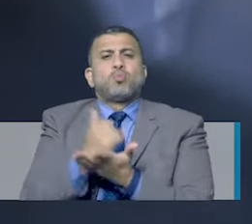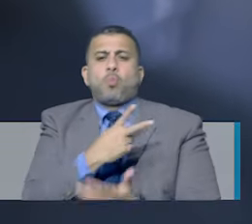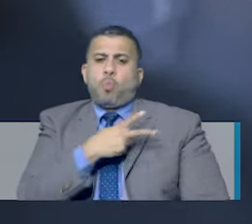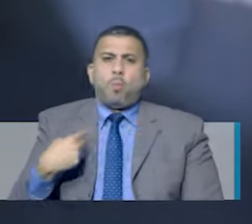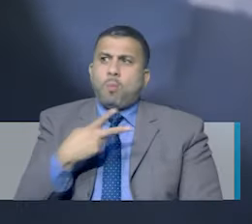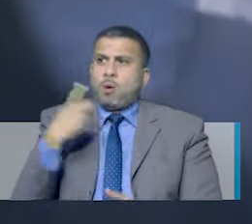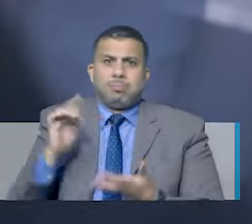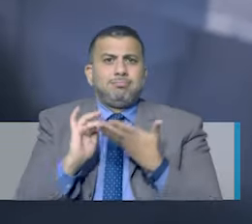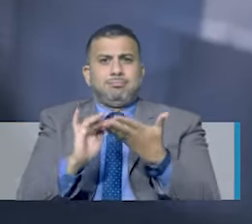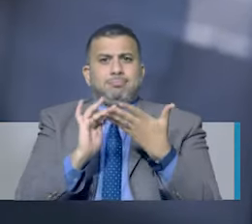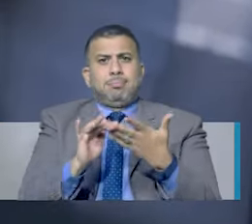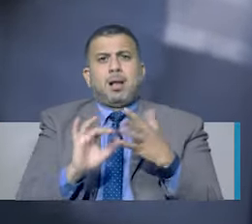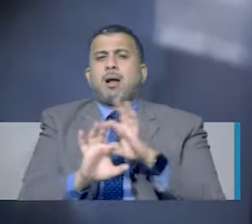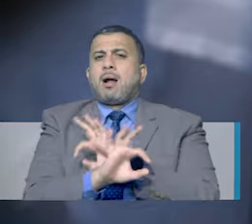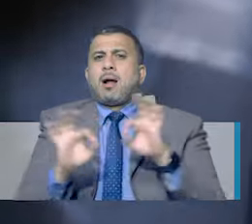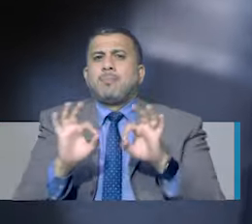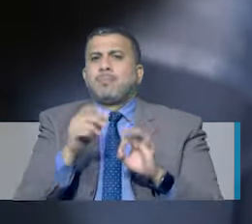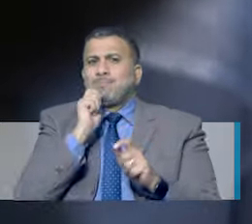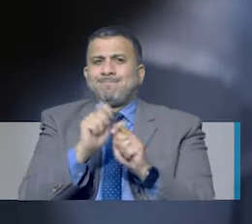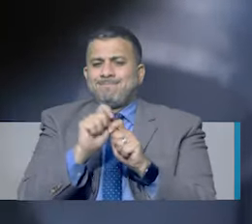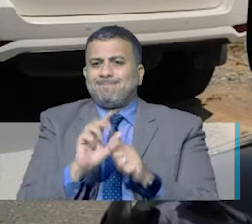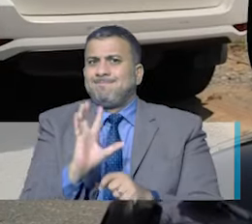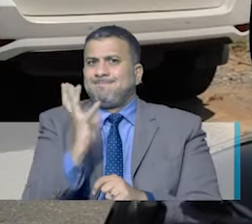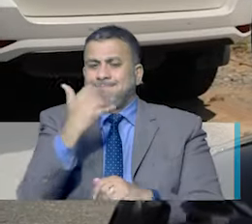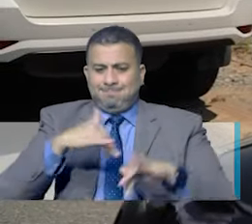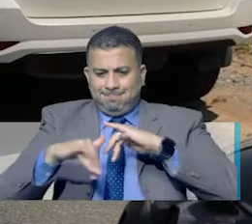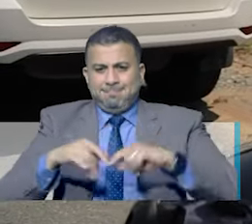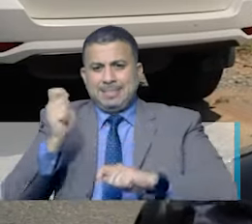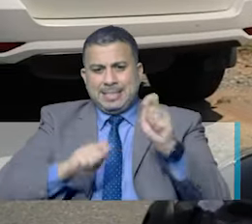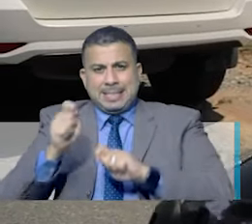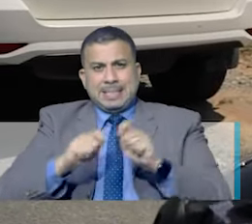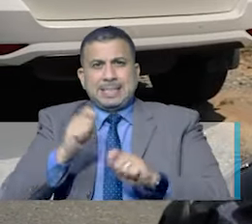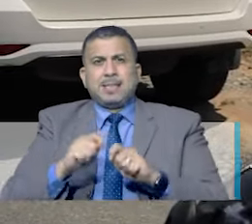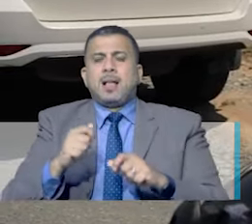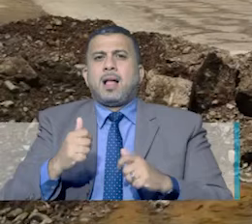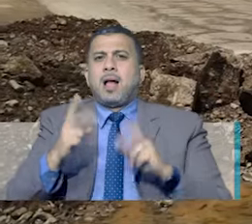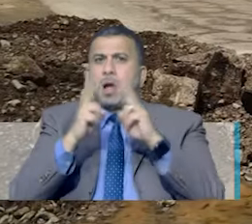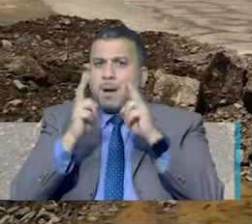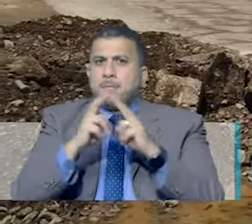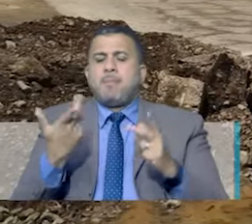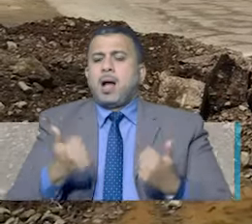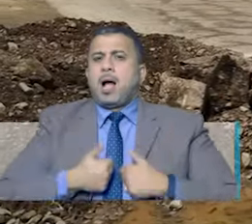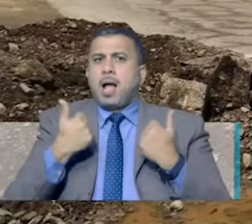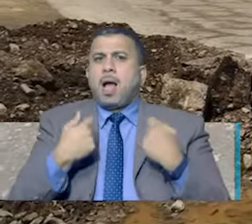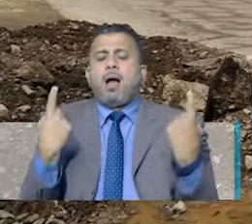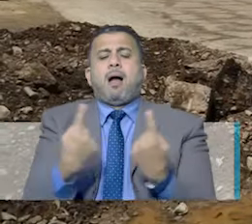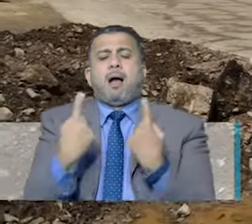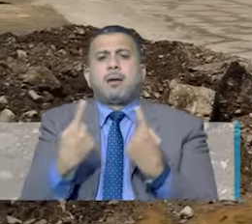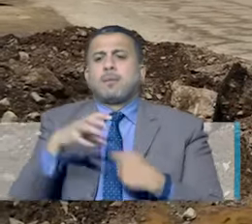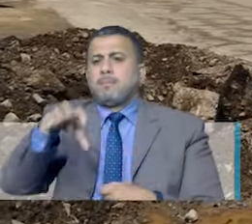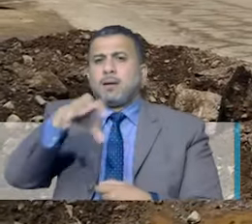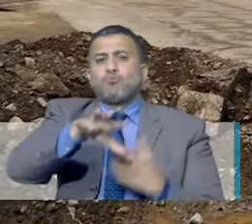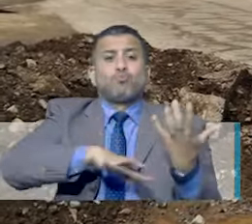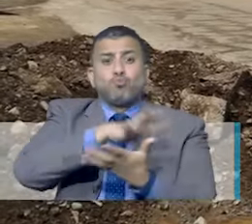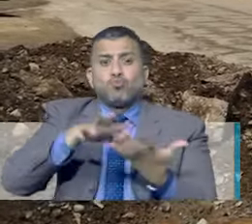الحكوميه لحين استكمال كافه عمليات تاهيل البنيه التحتيه وعوده الحياه الى طبيعتها بالمناطق